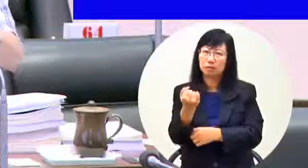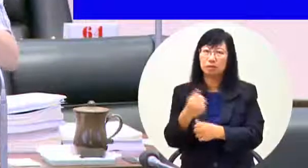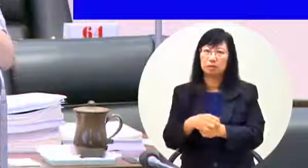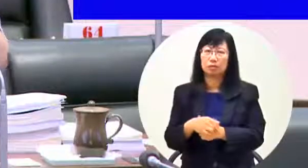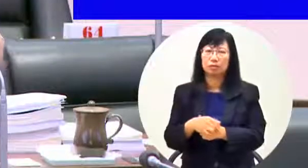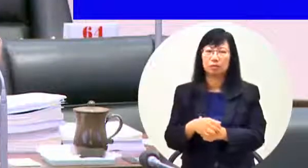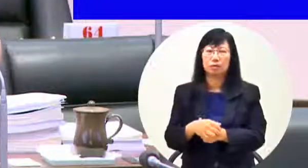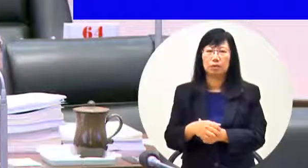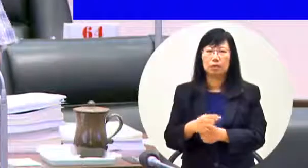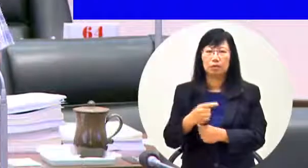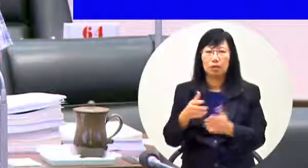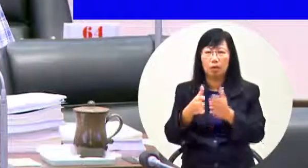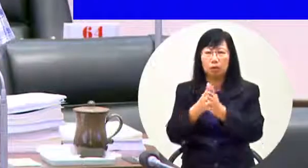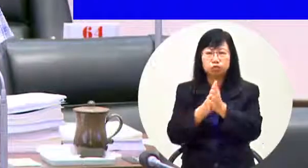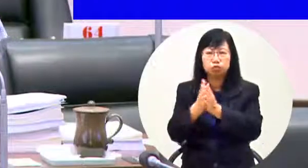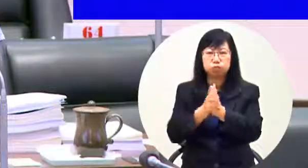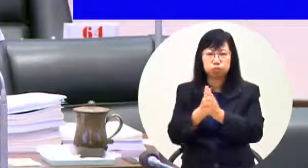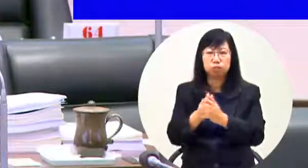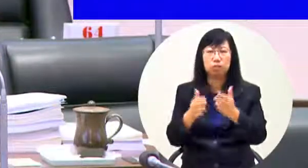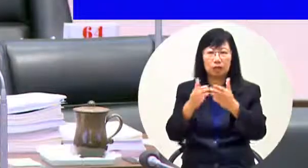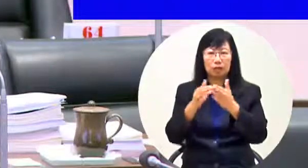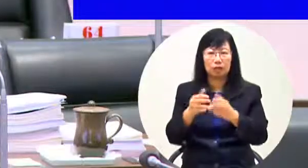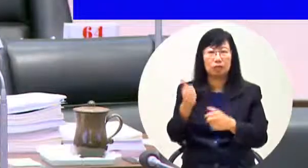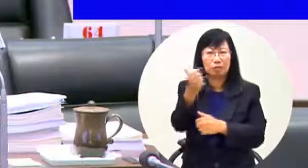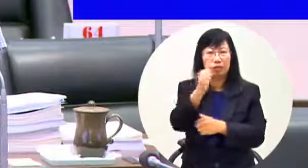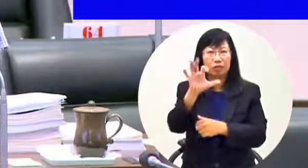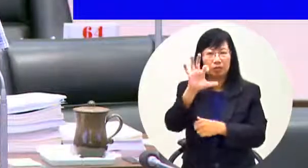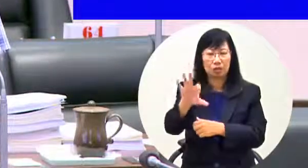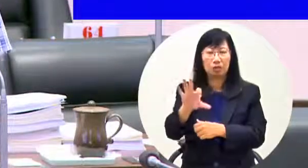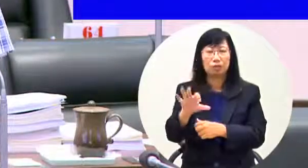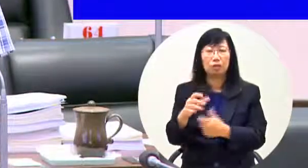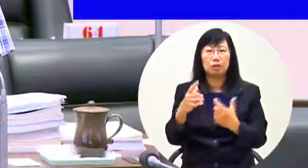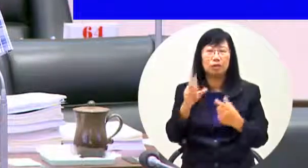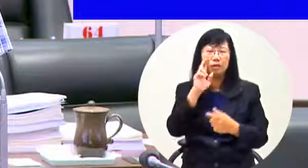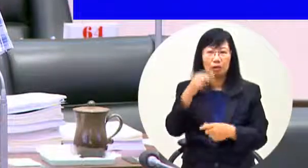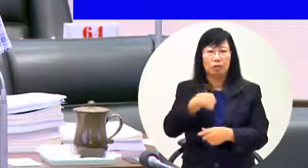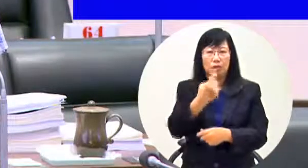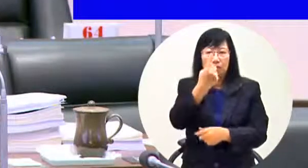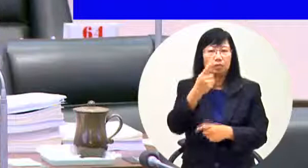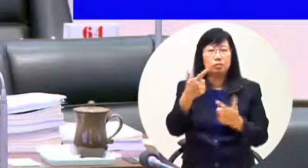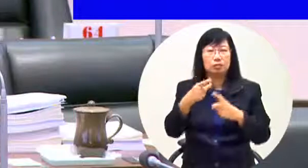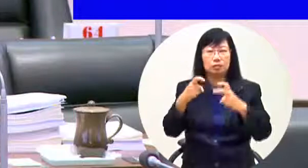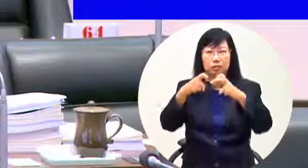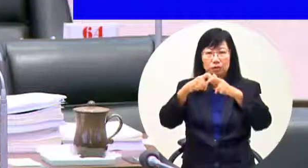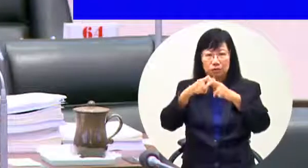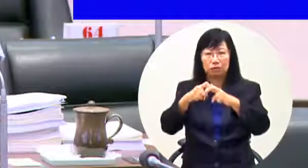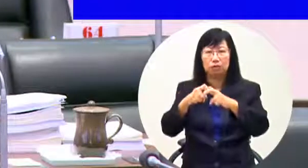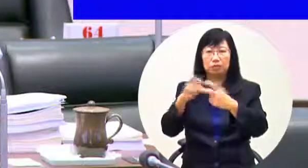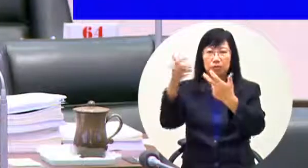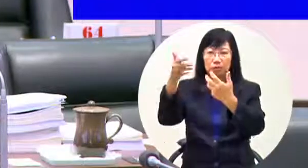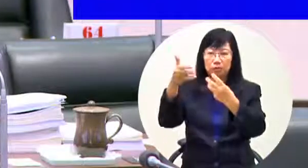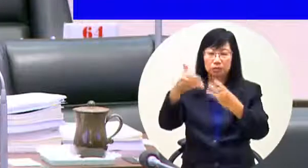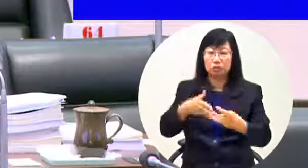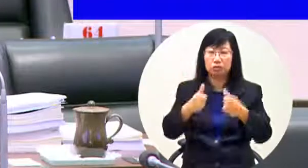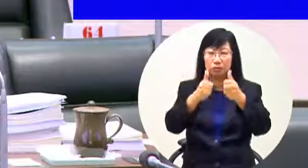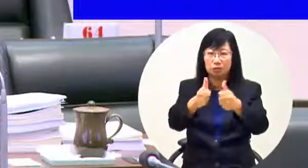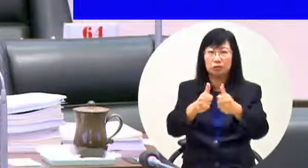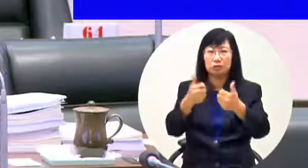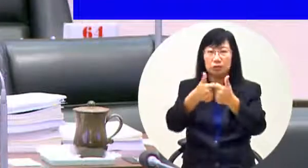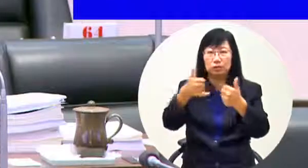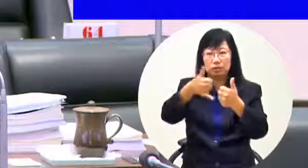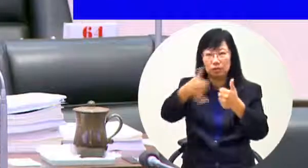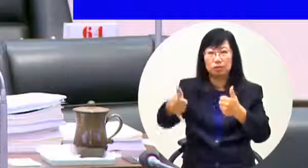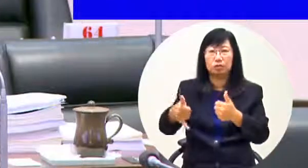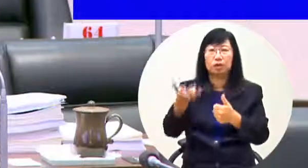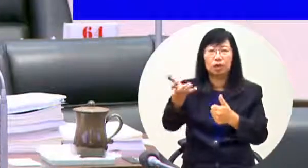些。我上一位的我们李顺进议员，他也是刚刚小港区的养生公园，哎，许市长你